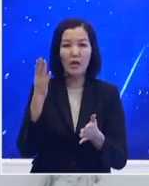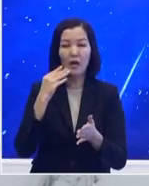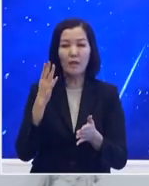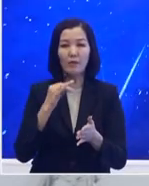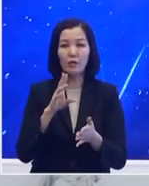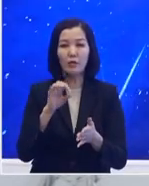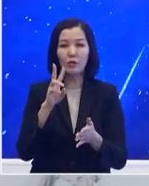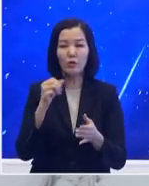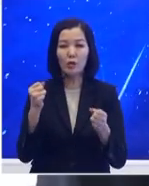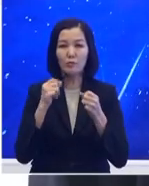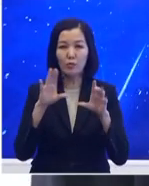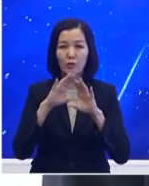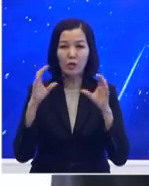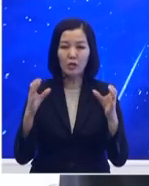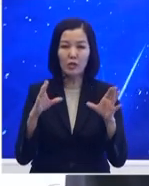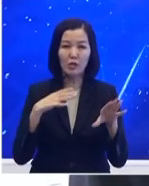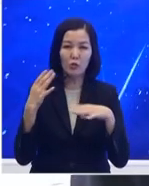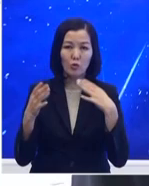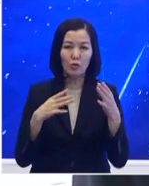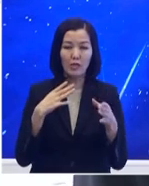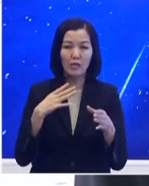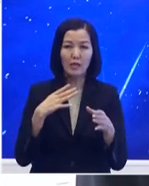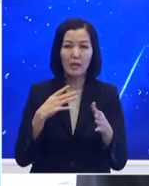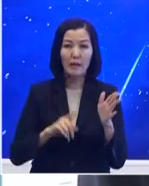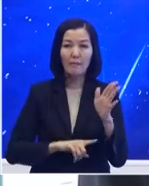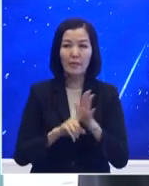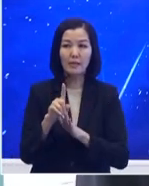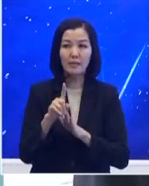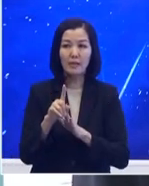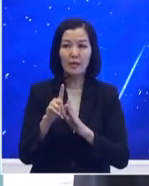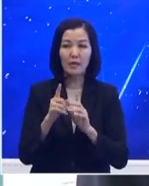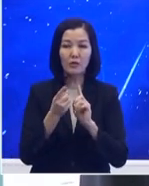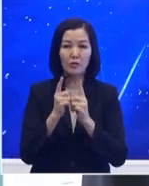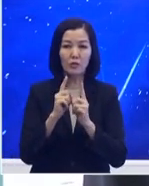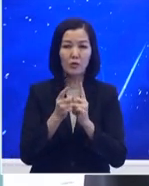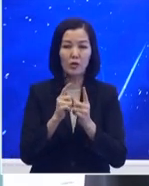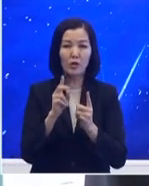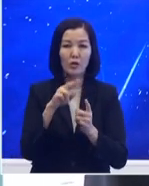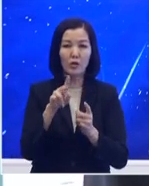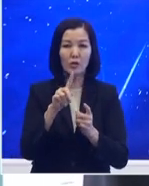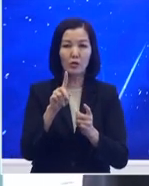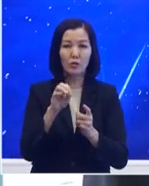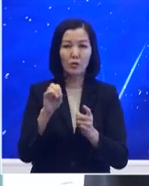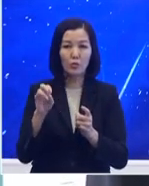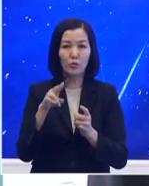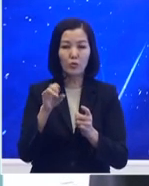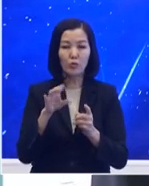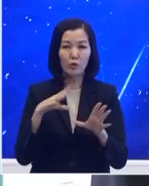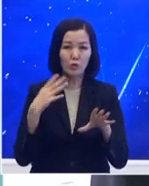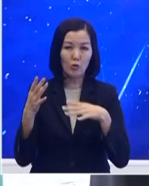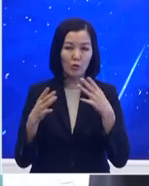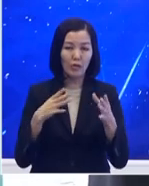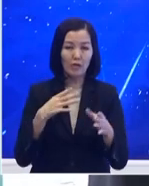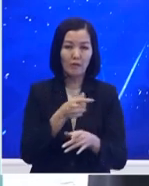жаттығады. Арманы да асқақ. Мен алғашында дзюдомен қатысып жүрдім. Сосын жаттықтырушыларым